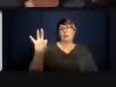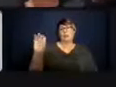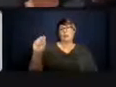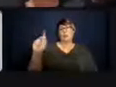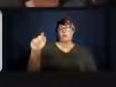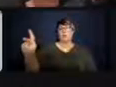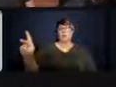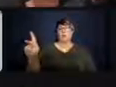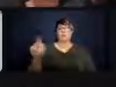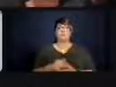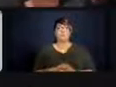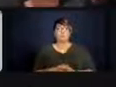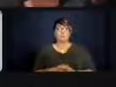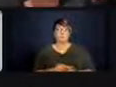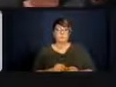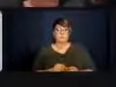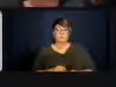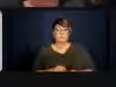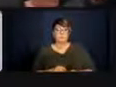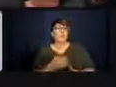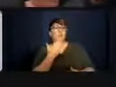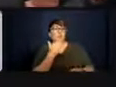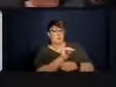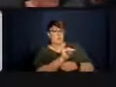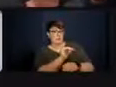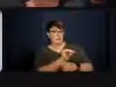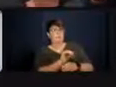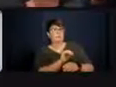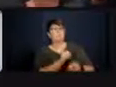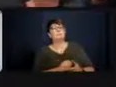هنا ودنا نعطي الكلمة للدكتور فوق ليقدم